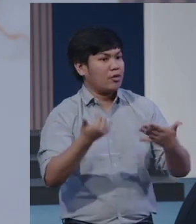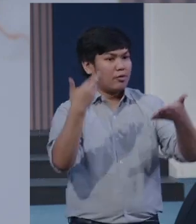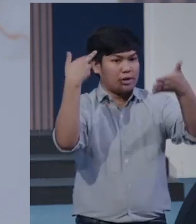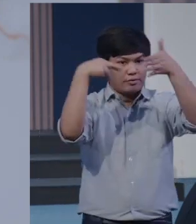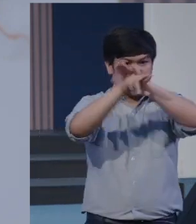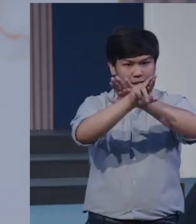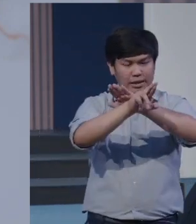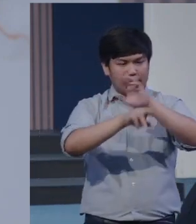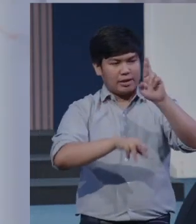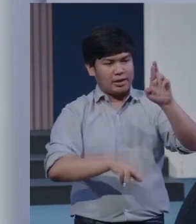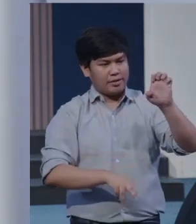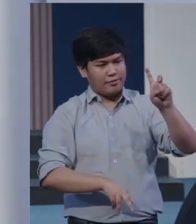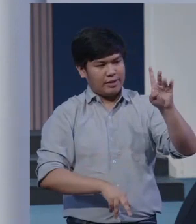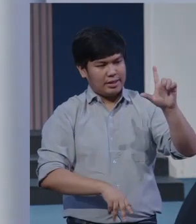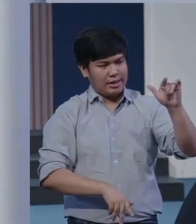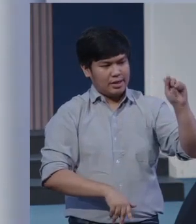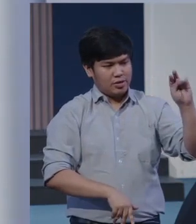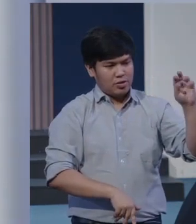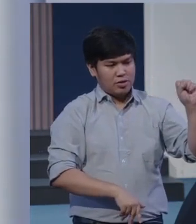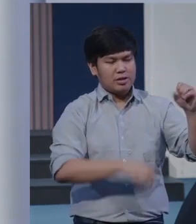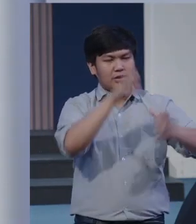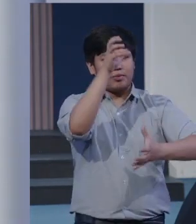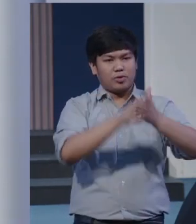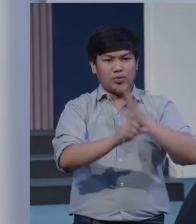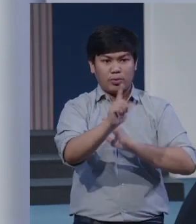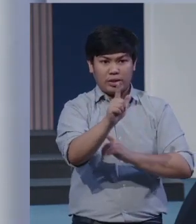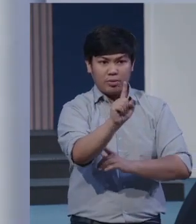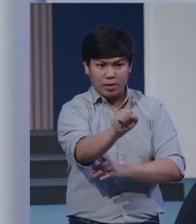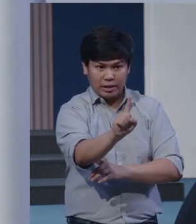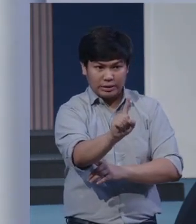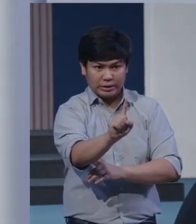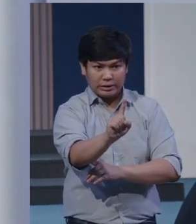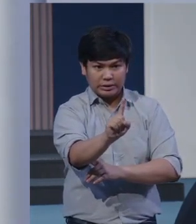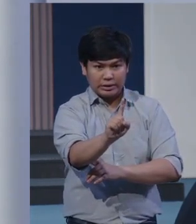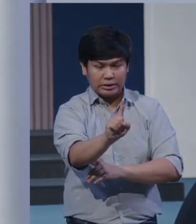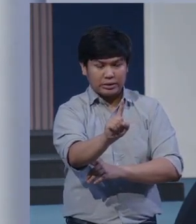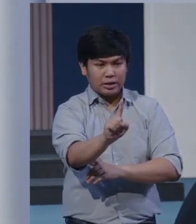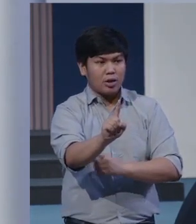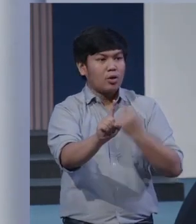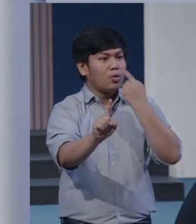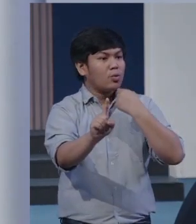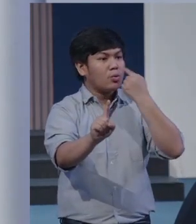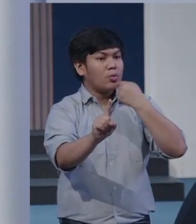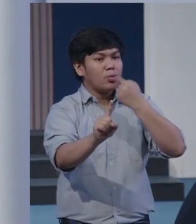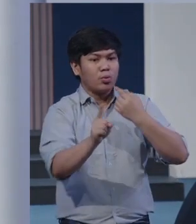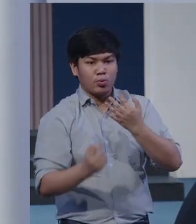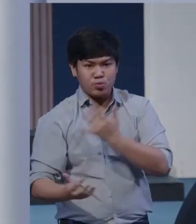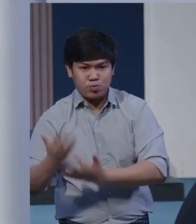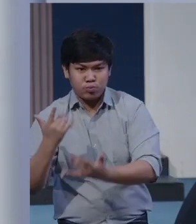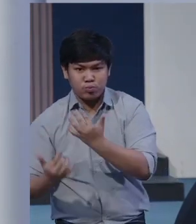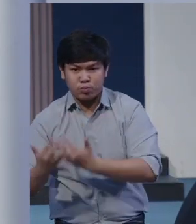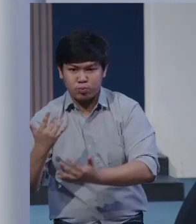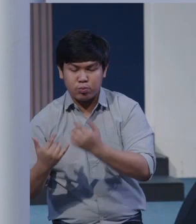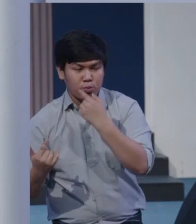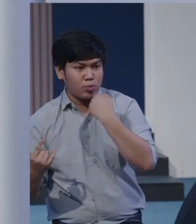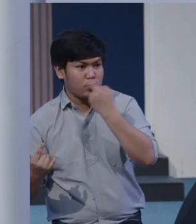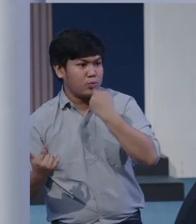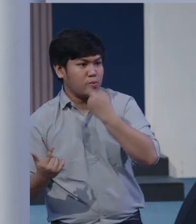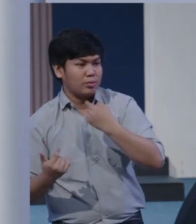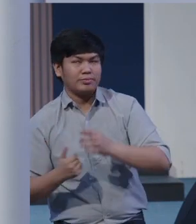21:8 Meron pong enumeration doon ng hindi na pupunta sa lake of fire no Ito po ang